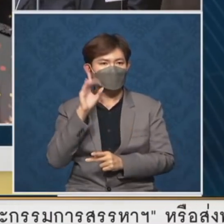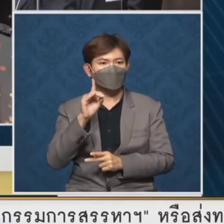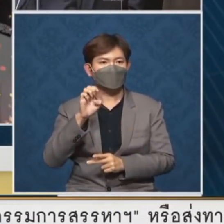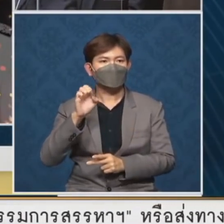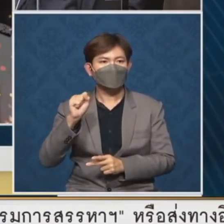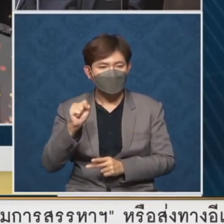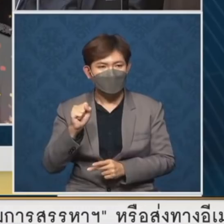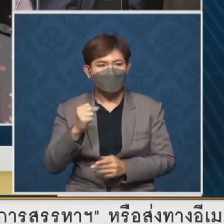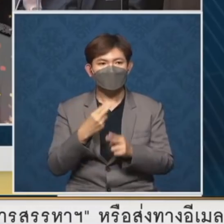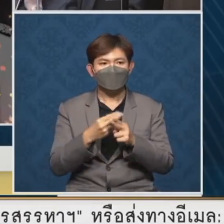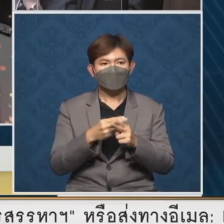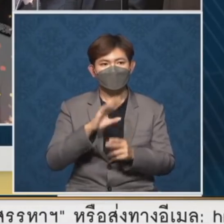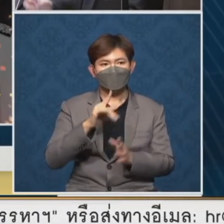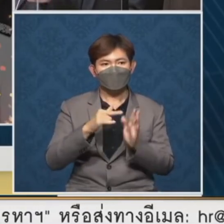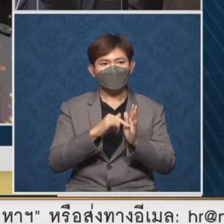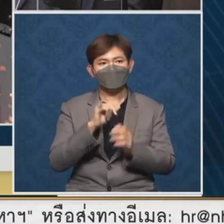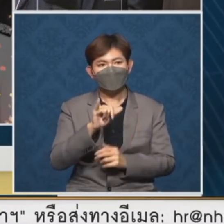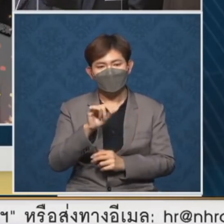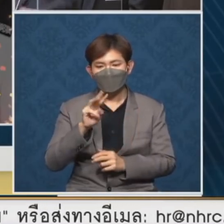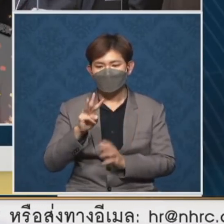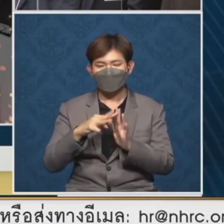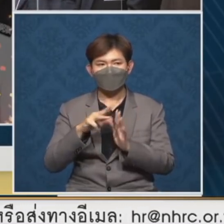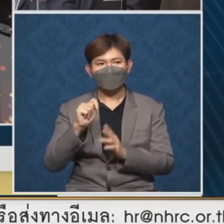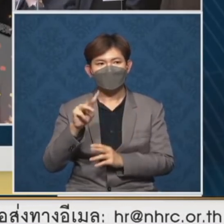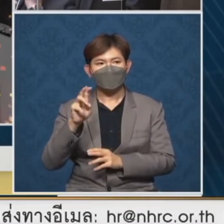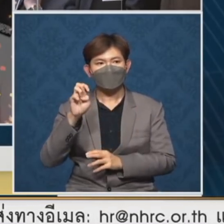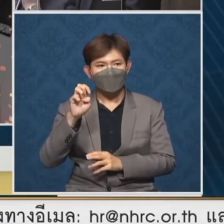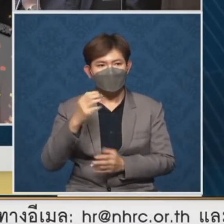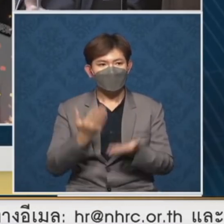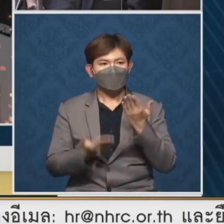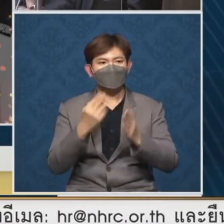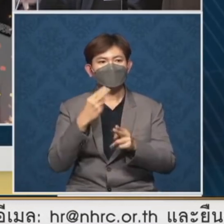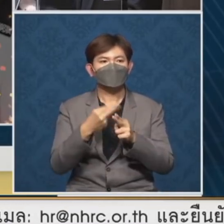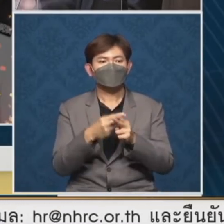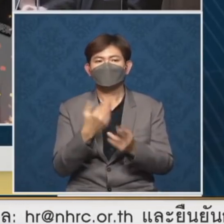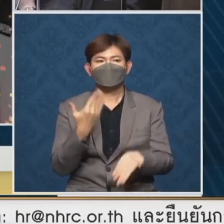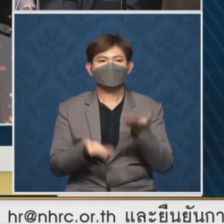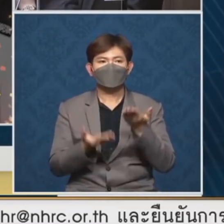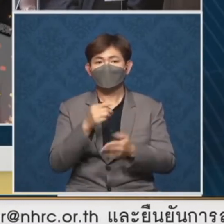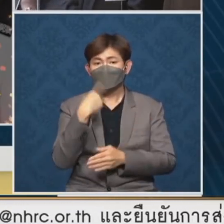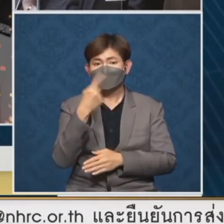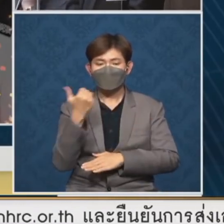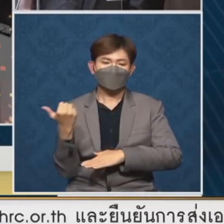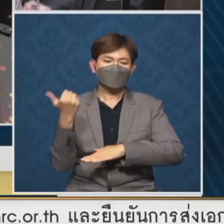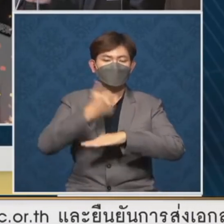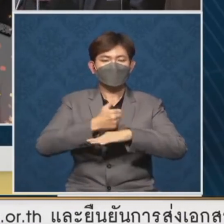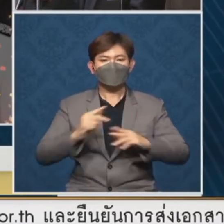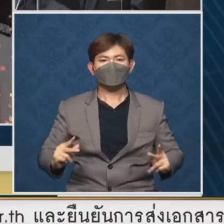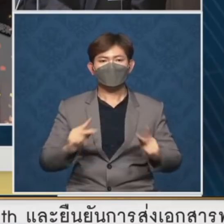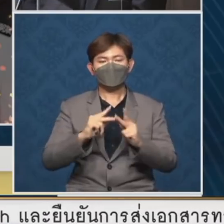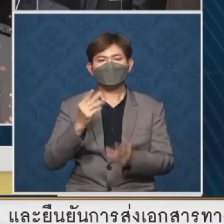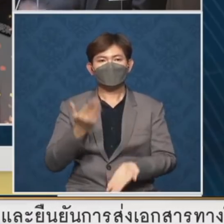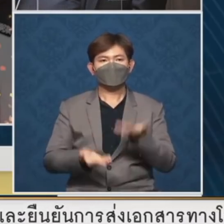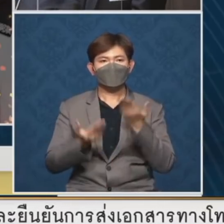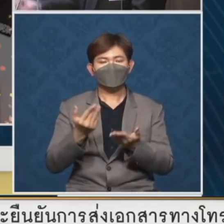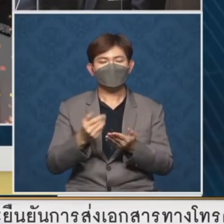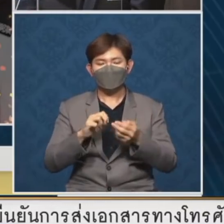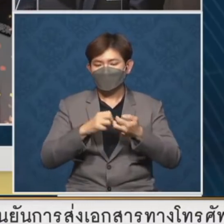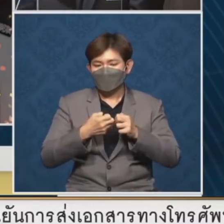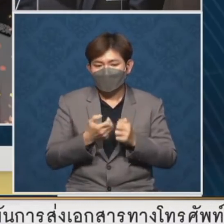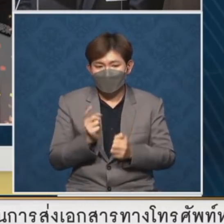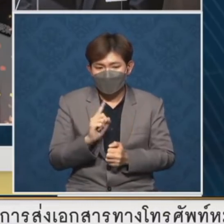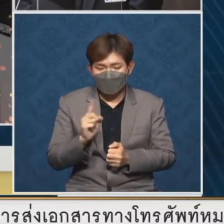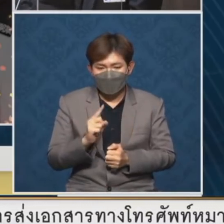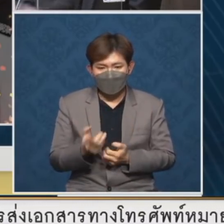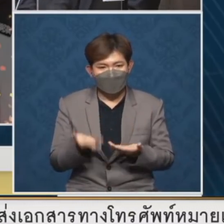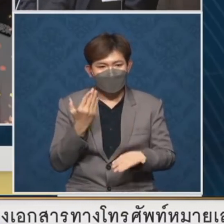ไรเพราะด้วยโครงสร้างอำนาจแบบนี้ไม่ว่าใครจะขึ้นมาเป็นรัฐมนตรีก็ไม่มีทางเลือกใดๆนอก